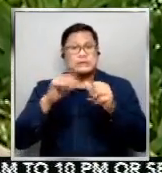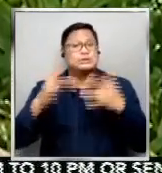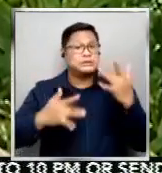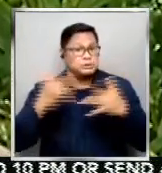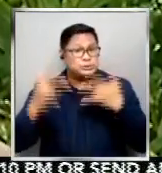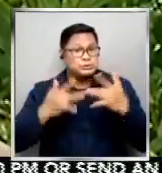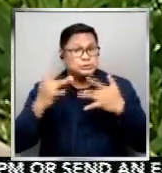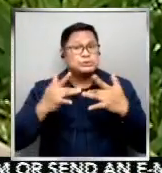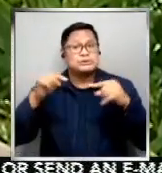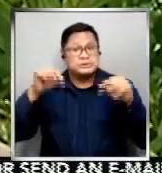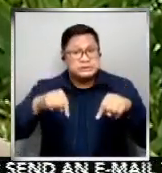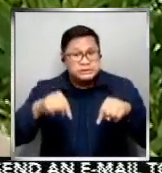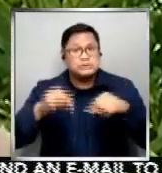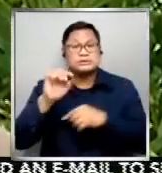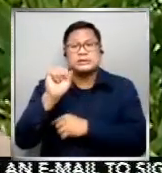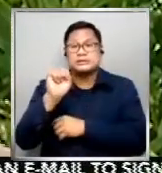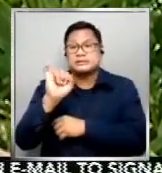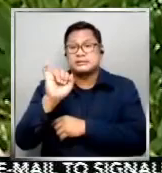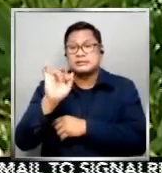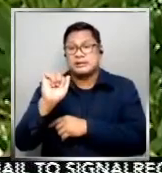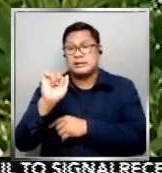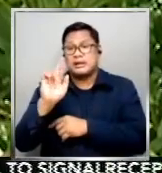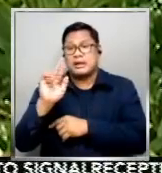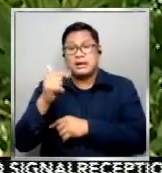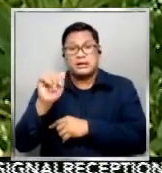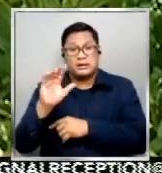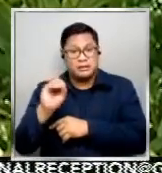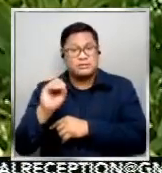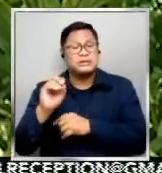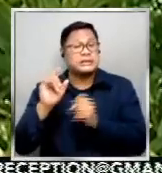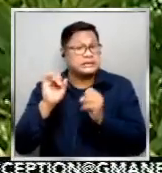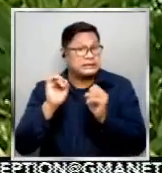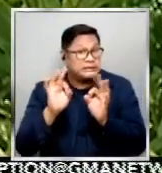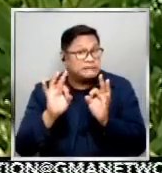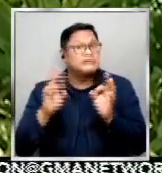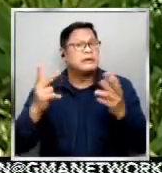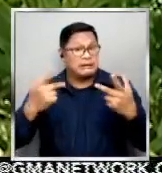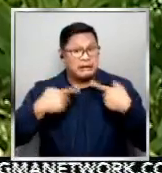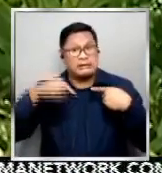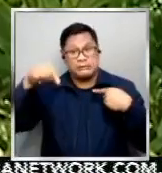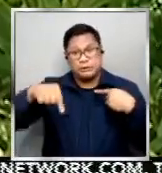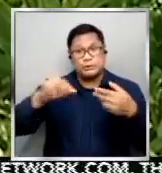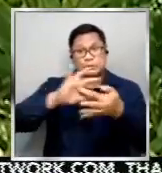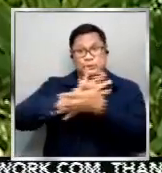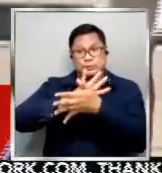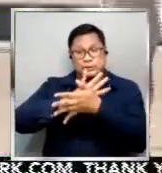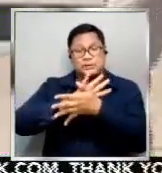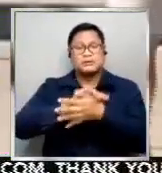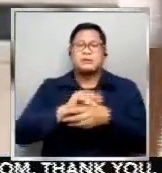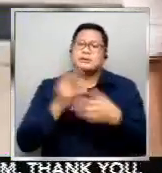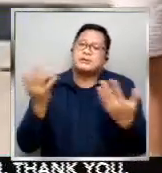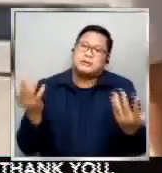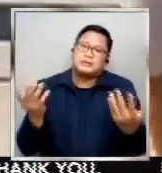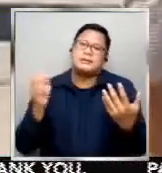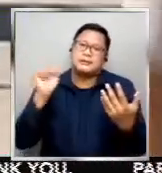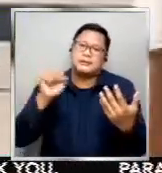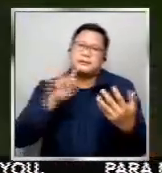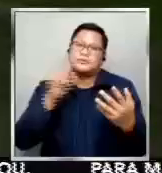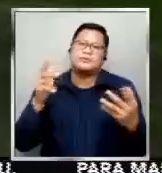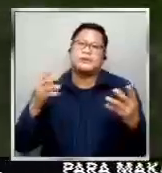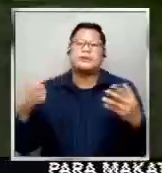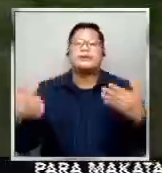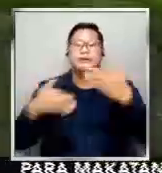Siargao. Dahil pag nagkaroon ng COVID case na naman dito sa Siargao ay siguradong magla-lockdown. Para sa